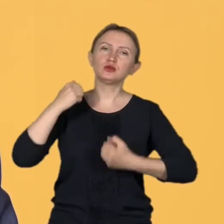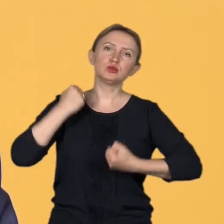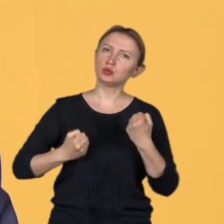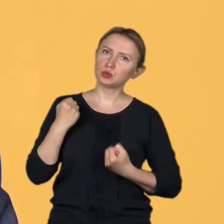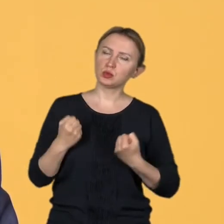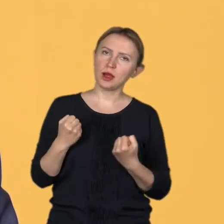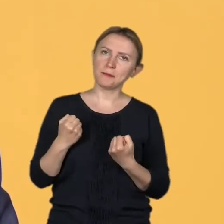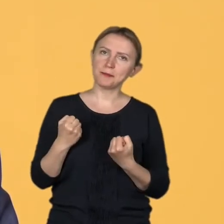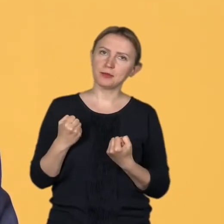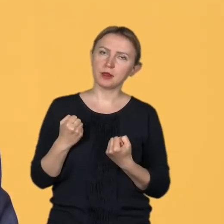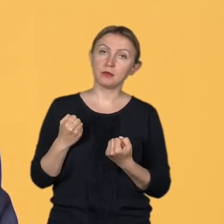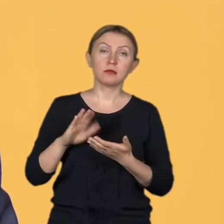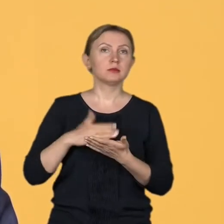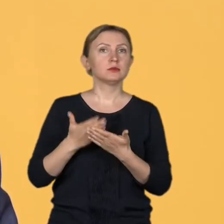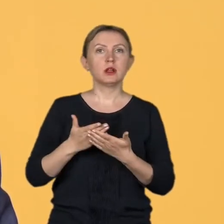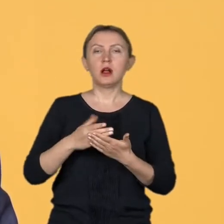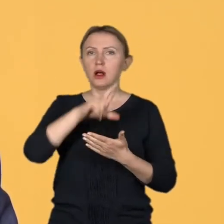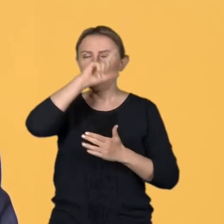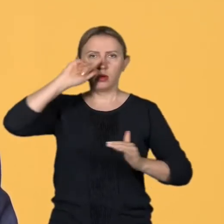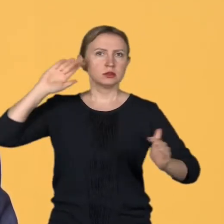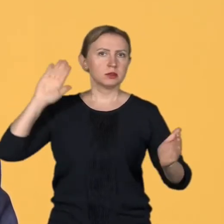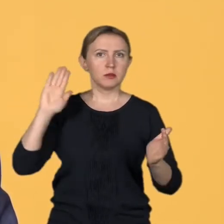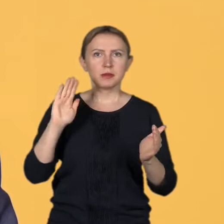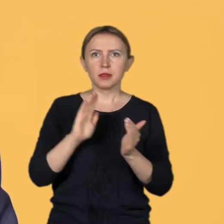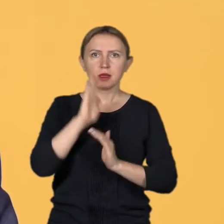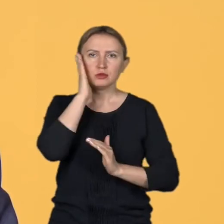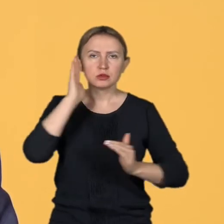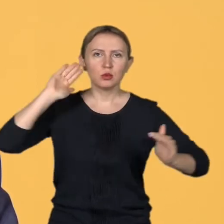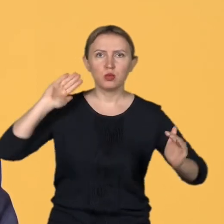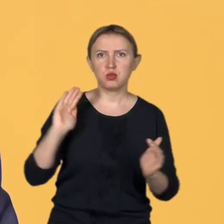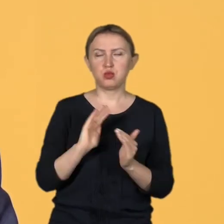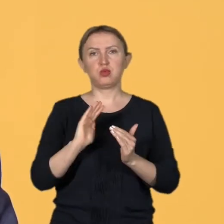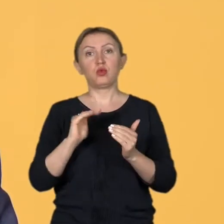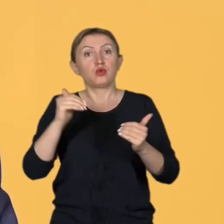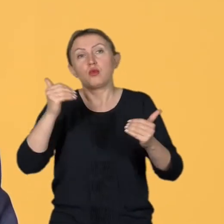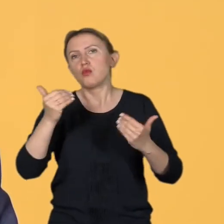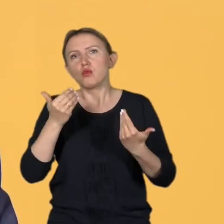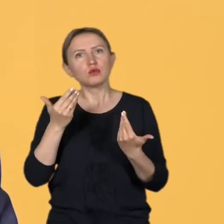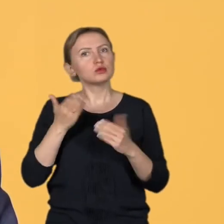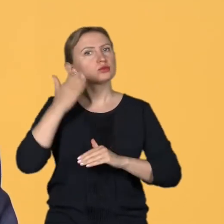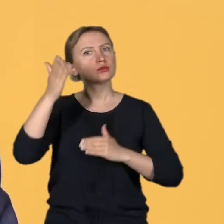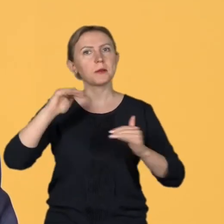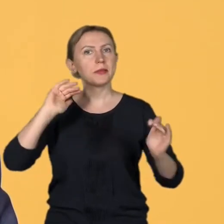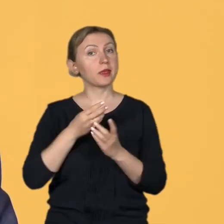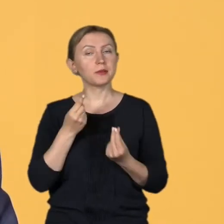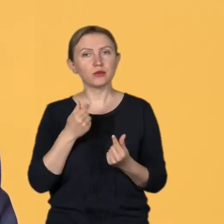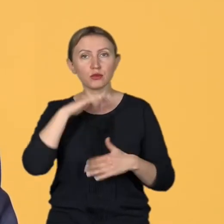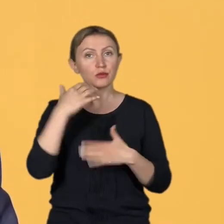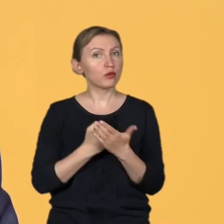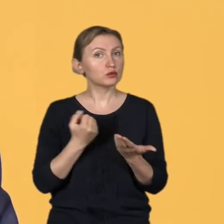bo spadająca liczba mieszkańców powoduje, że będziemy musieli, mając mniejsze środki do